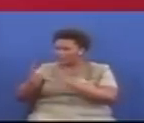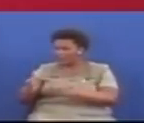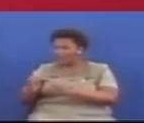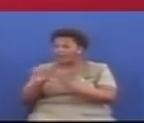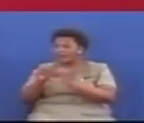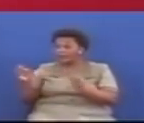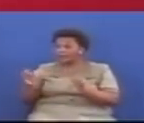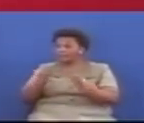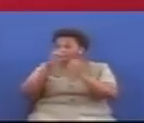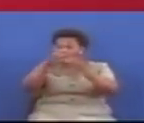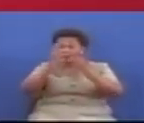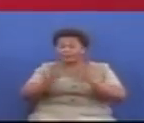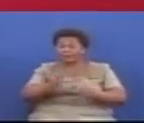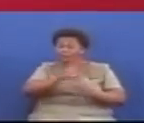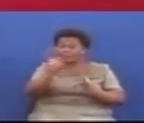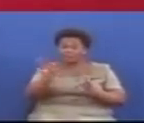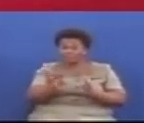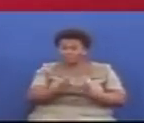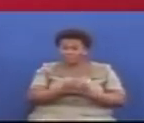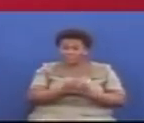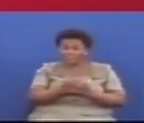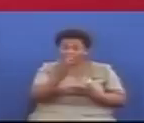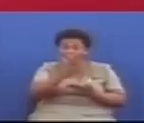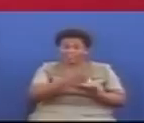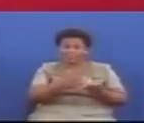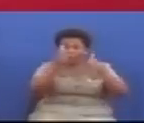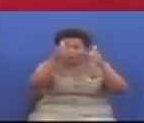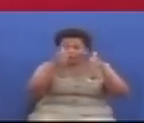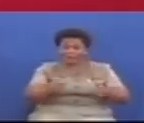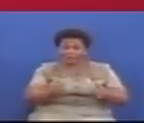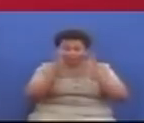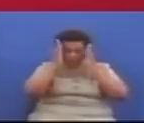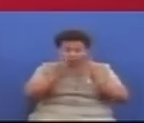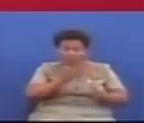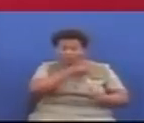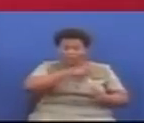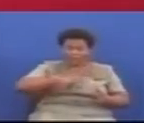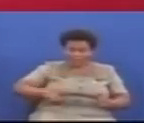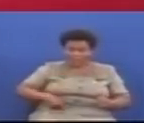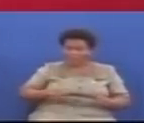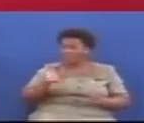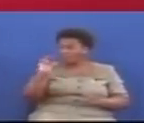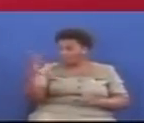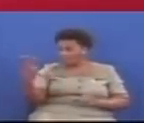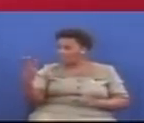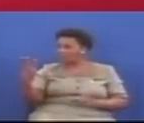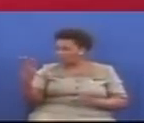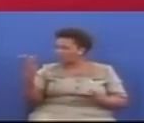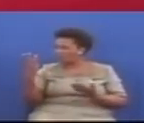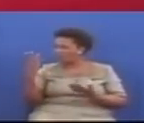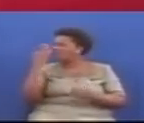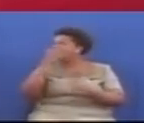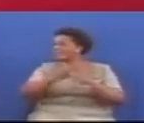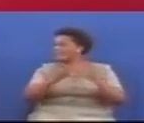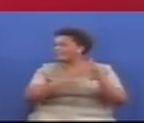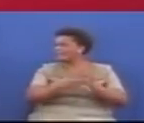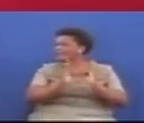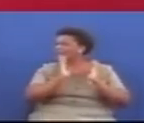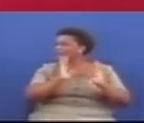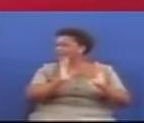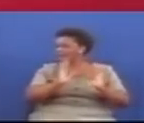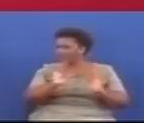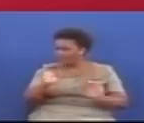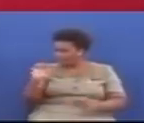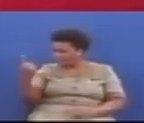ahadi madaraja manne kama sikosei, matatu tayari yalishatekelezwa Mheshimiwa Spika, tumebakiza lile daraja moja.